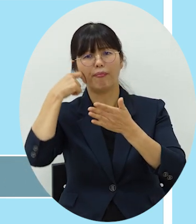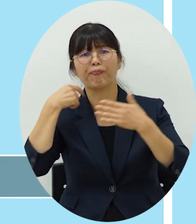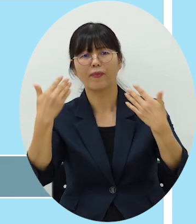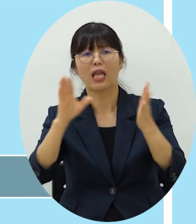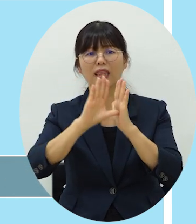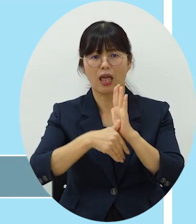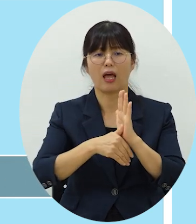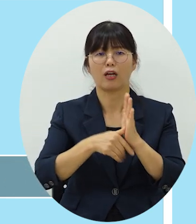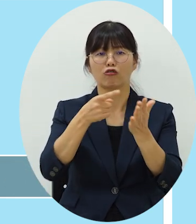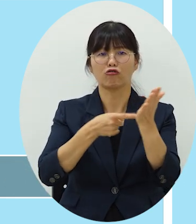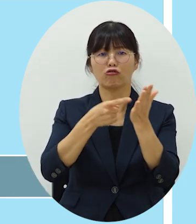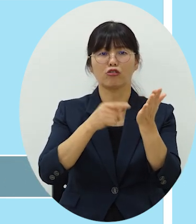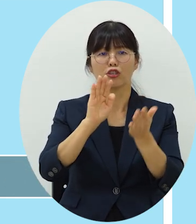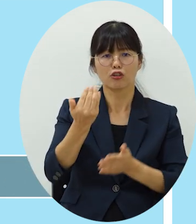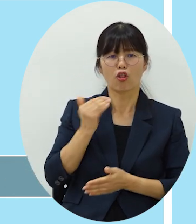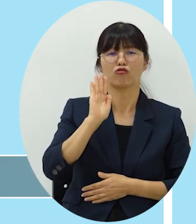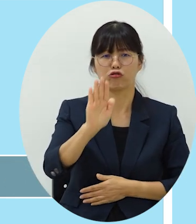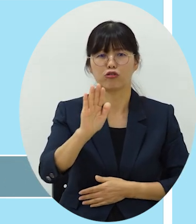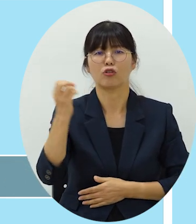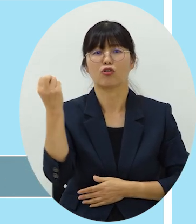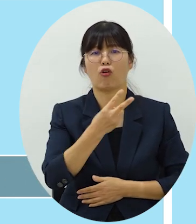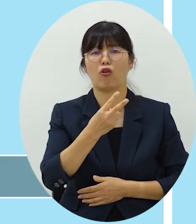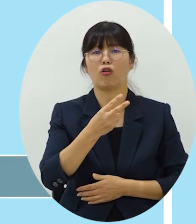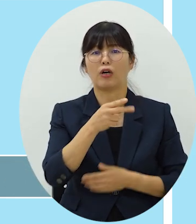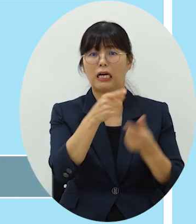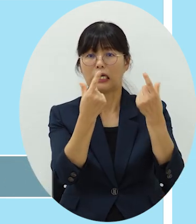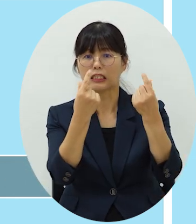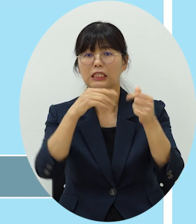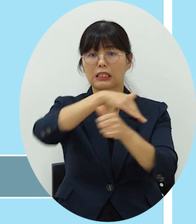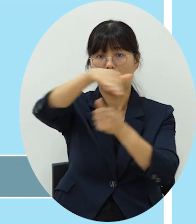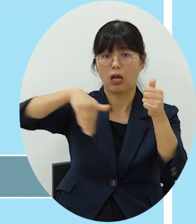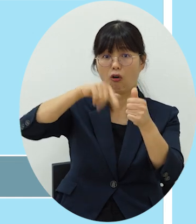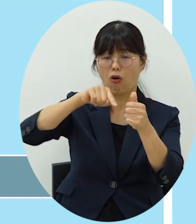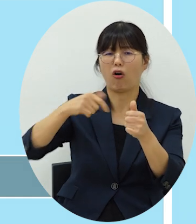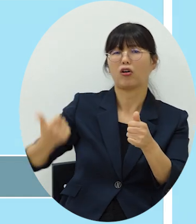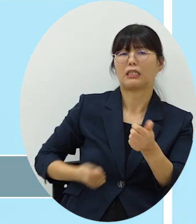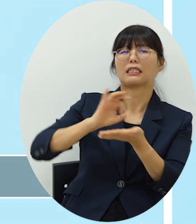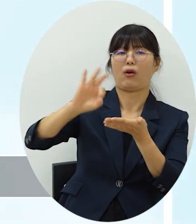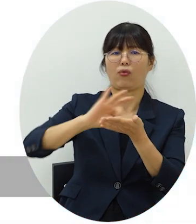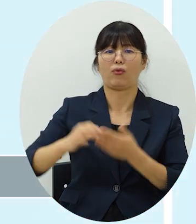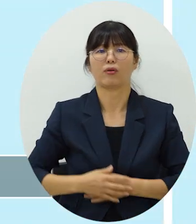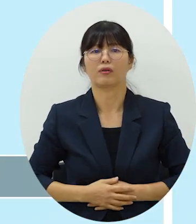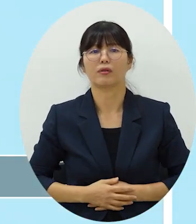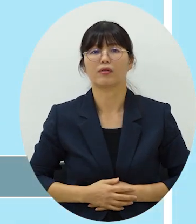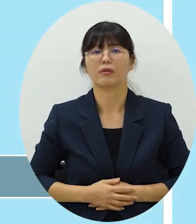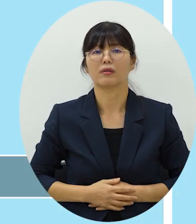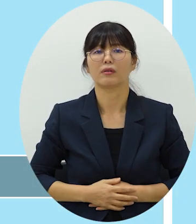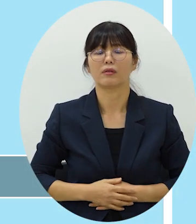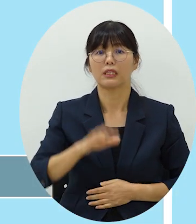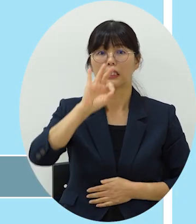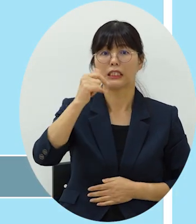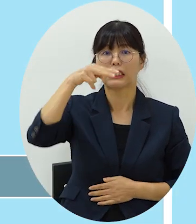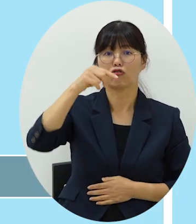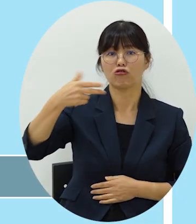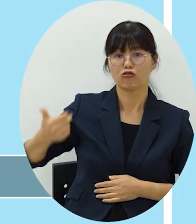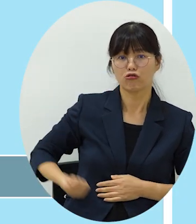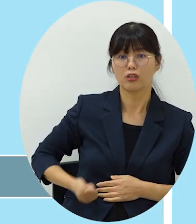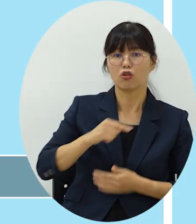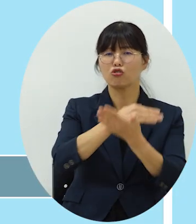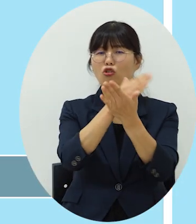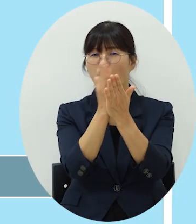때나 수술 전후, 임신 혹은 감염 등과 같은 상황에서도 사용합니다. 인슐린 주사의